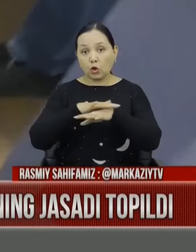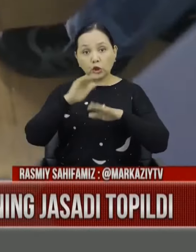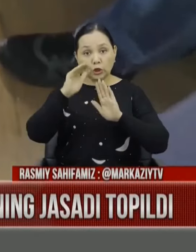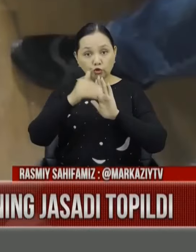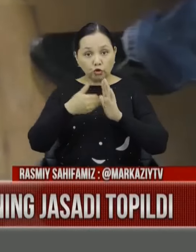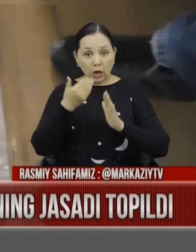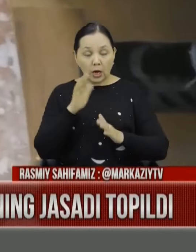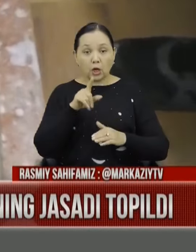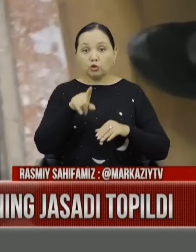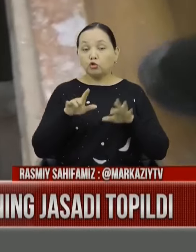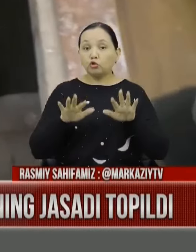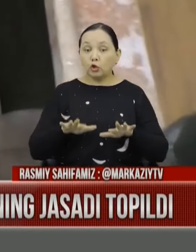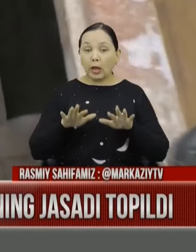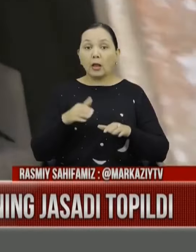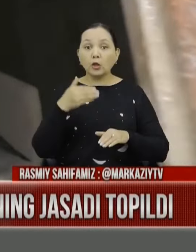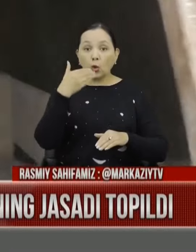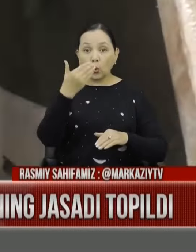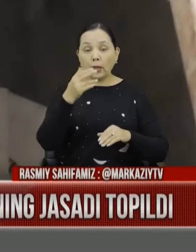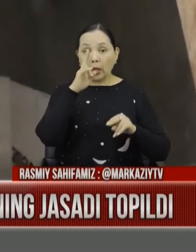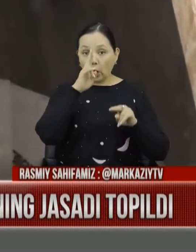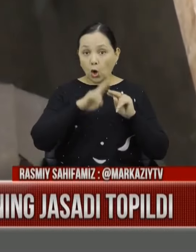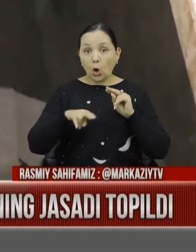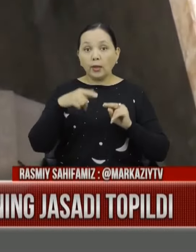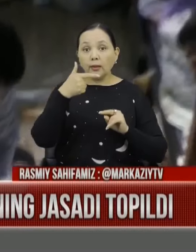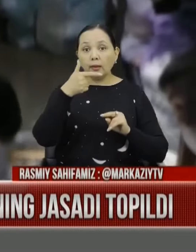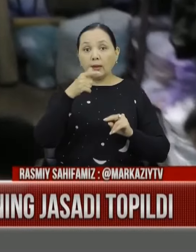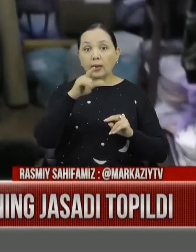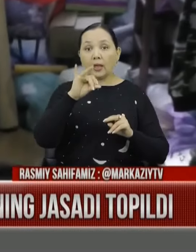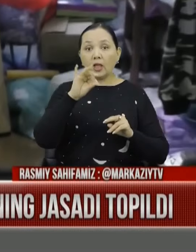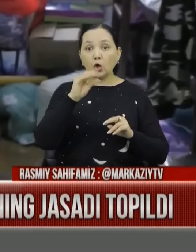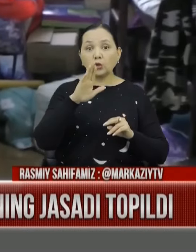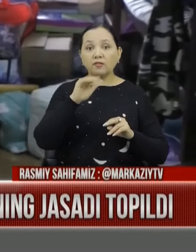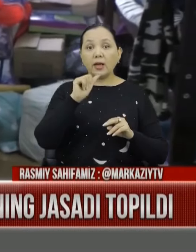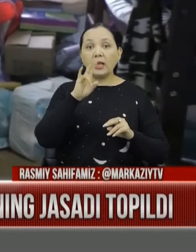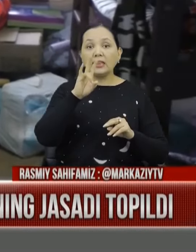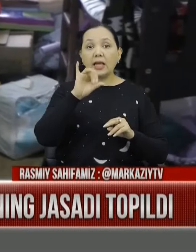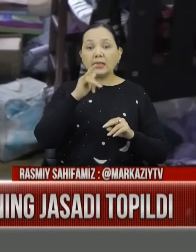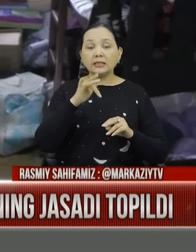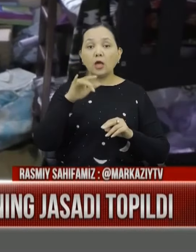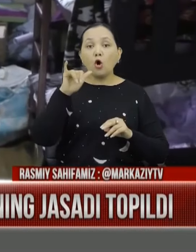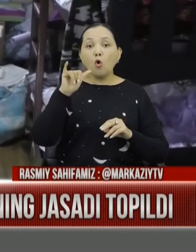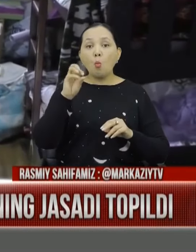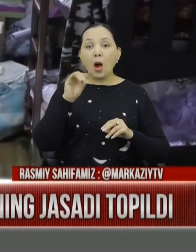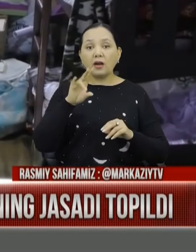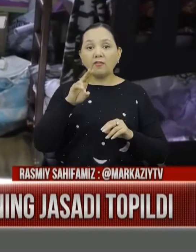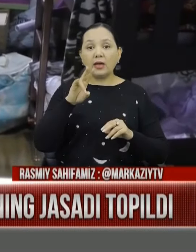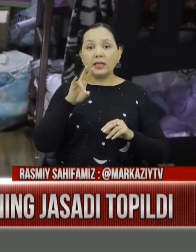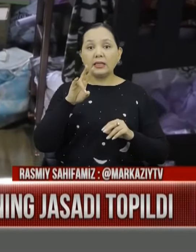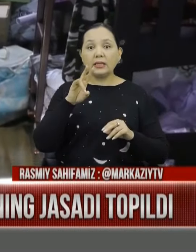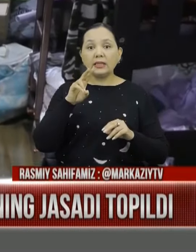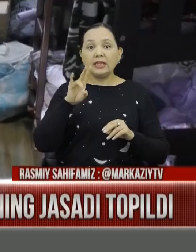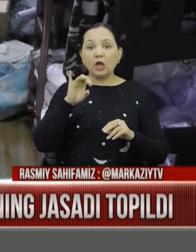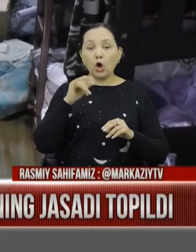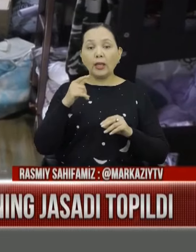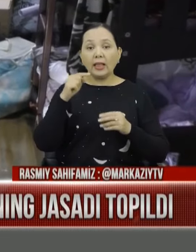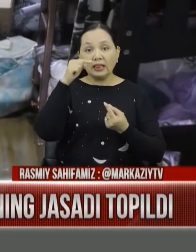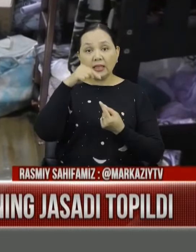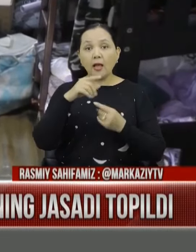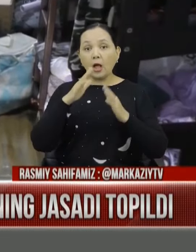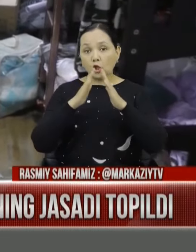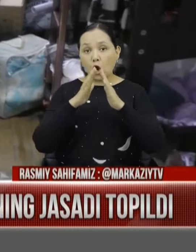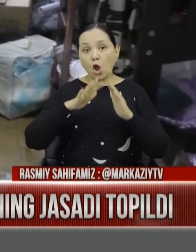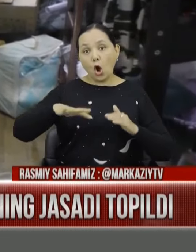oladi. Va shu joydan uni bedarak yo'qolgan G'iyos va Nargizaning onasi Umar va Nigoraga tegishli bo'lgan Parkent tumanida joylashgan dala hovliga